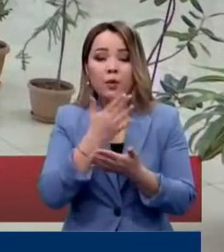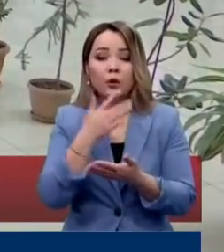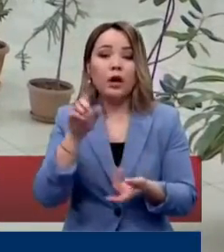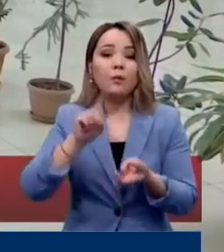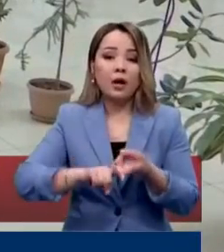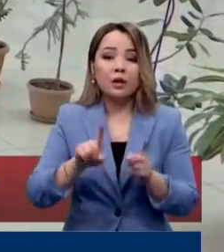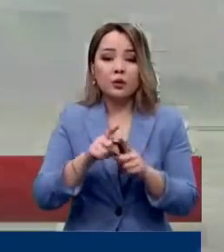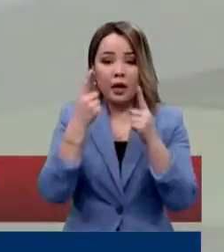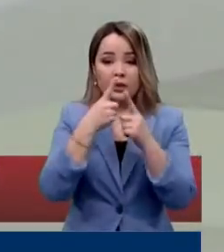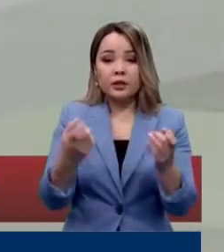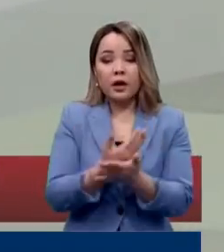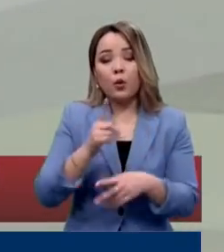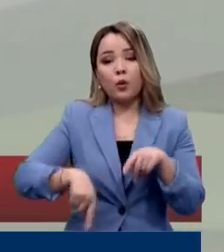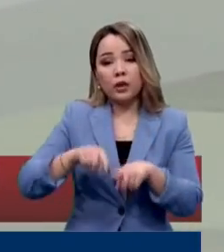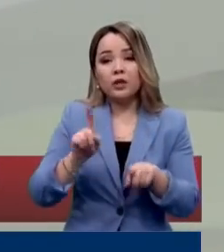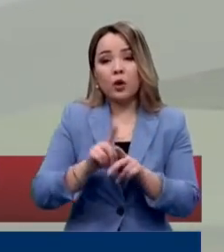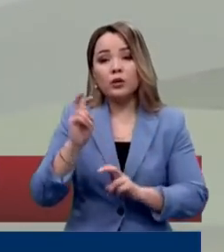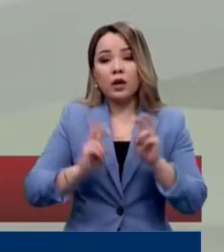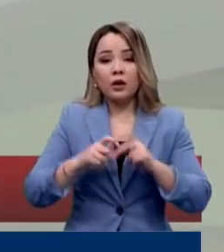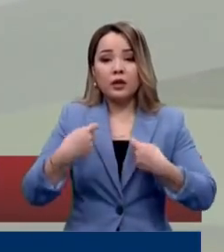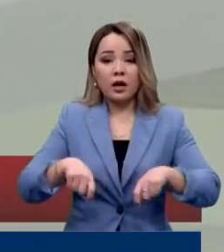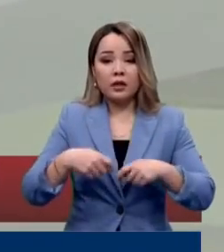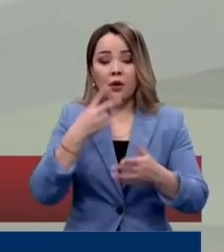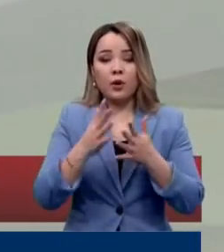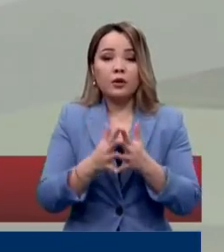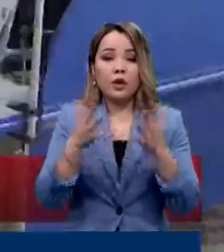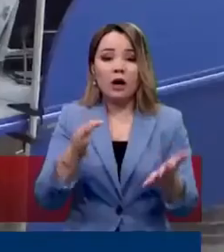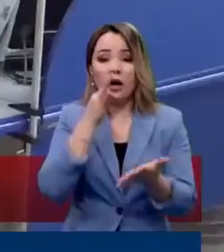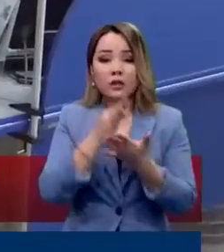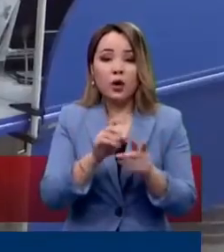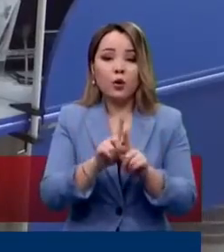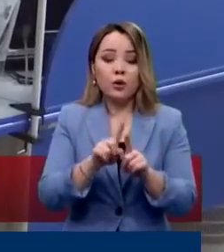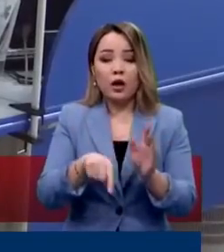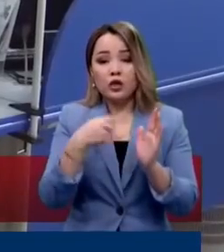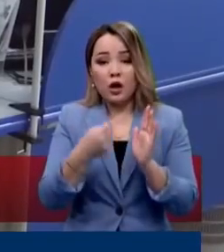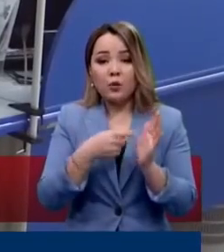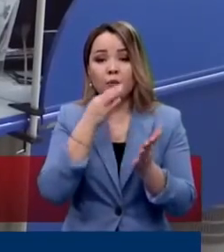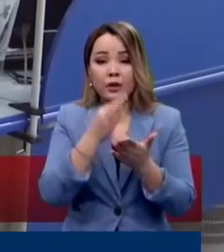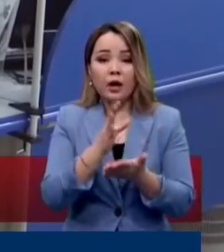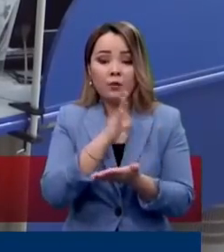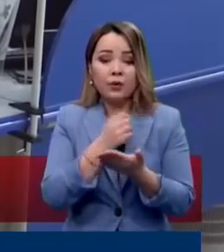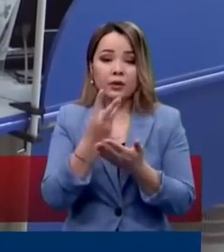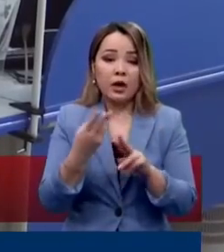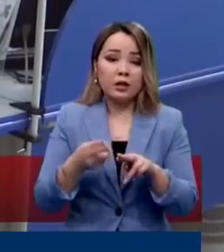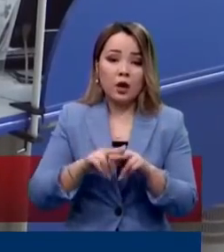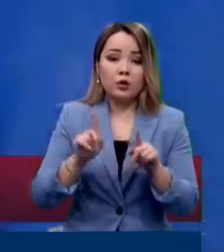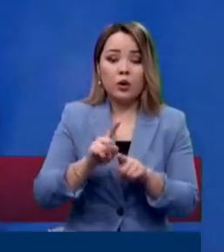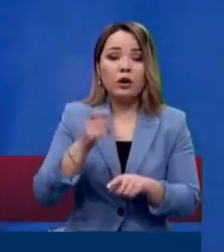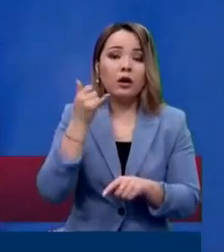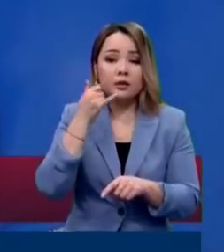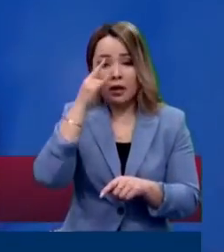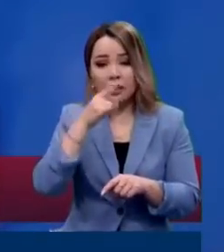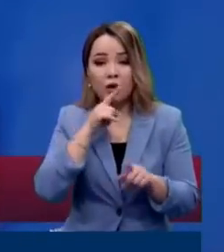байланыс операторы отандық тауар өндірушілеріне басымдық бере ме деген сұрақта бірнеше мәрте қойылды. Қазақтелеком басшылығы